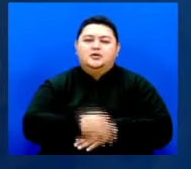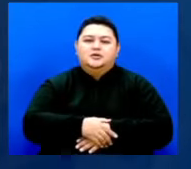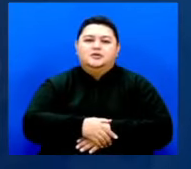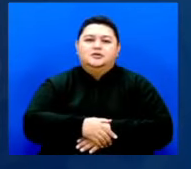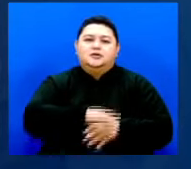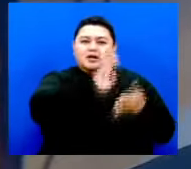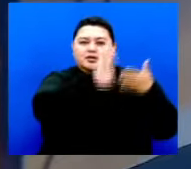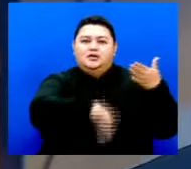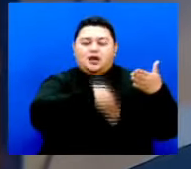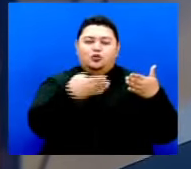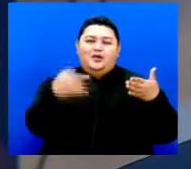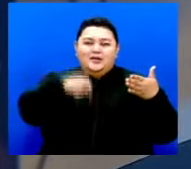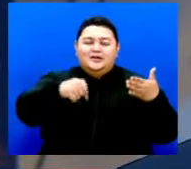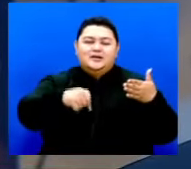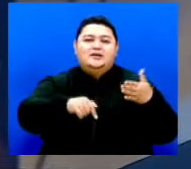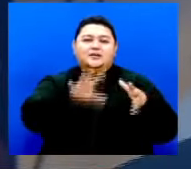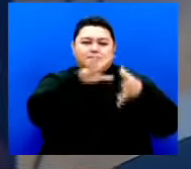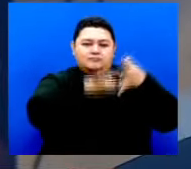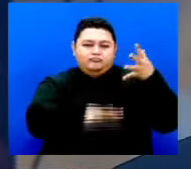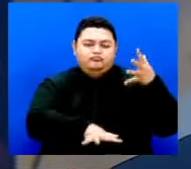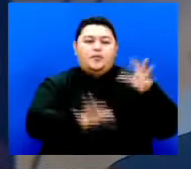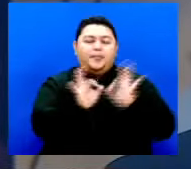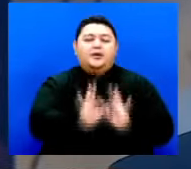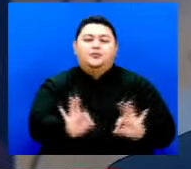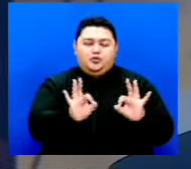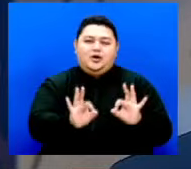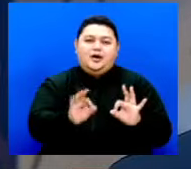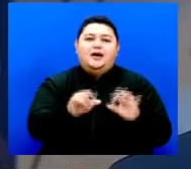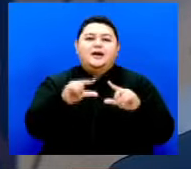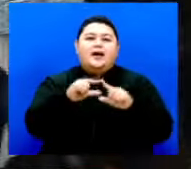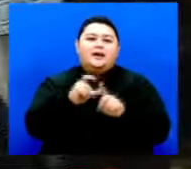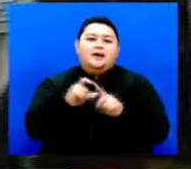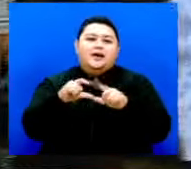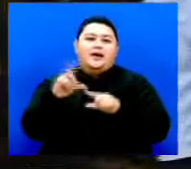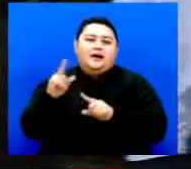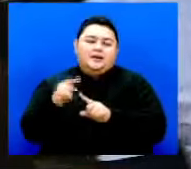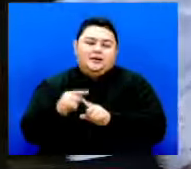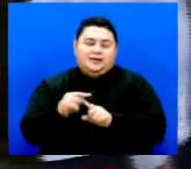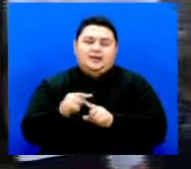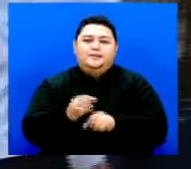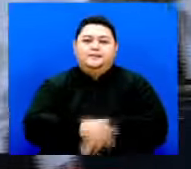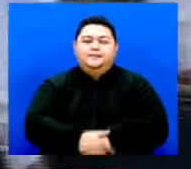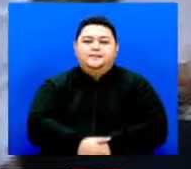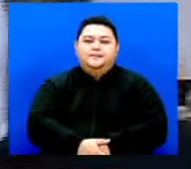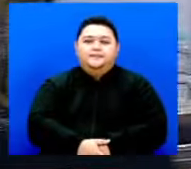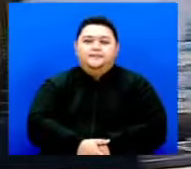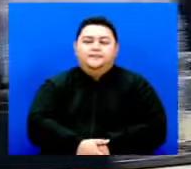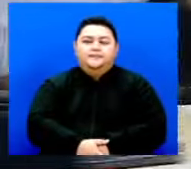Agenda musyawarah nasional kali ini meliputi penyempurnaan anggaran dasar dan anggaran rumah tangga atau